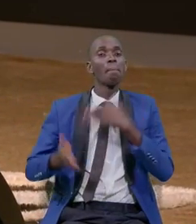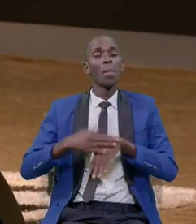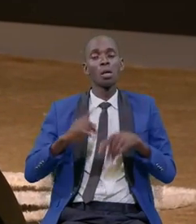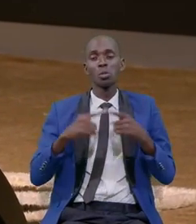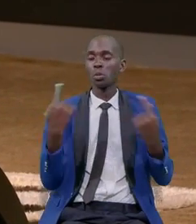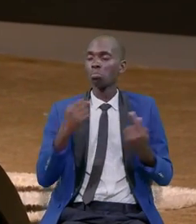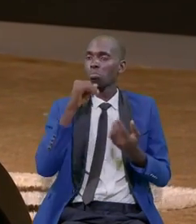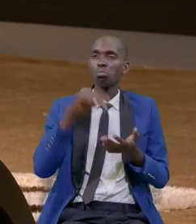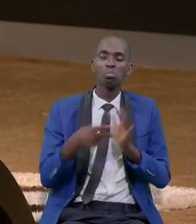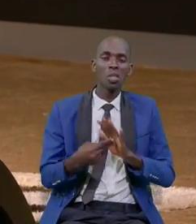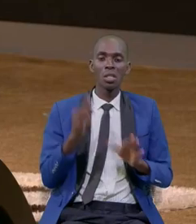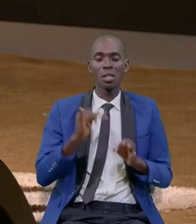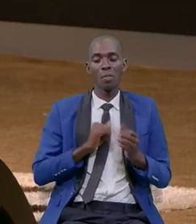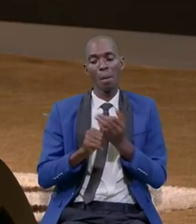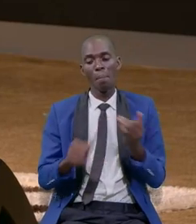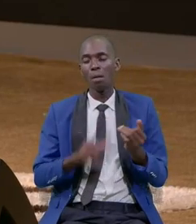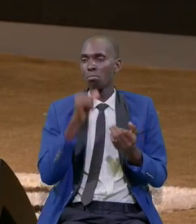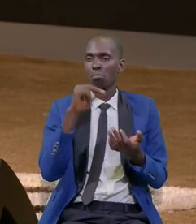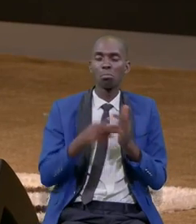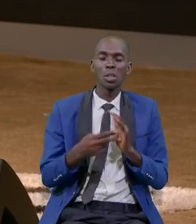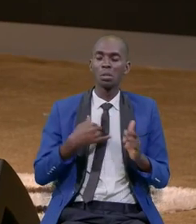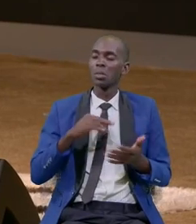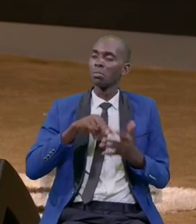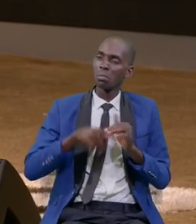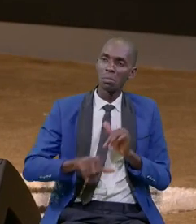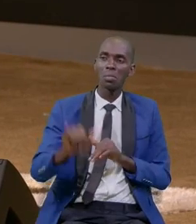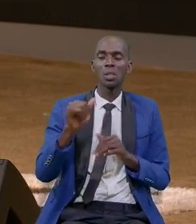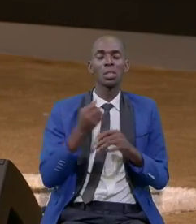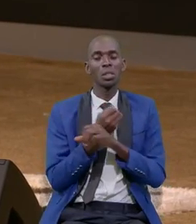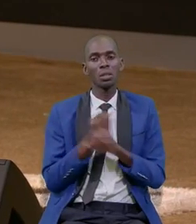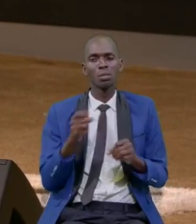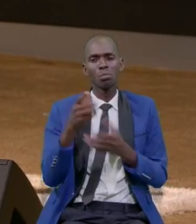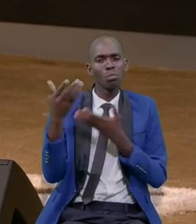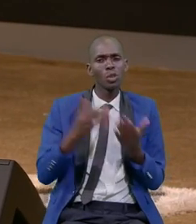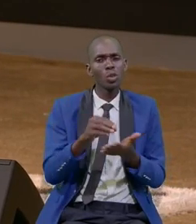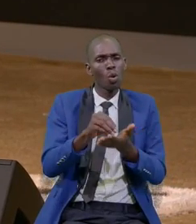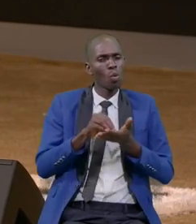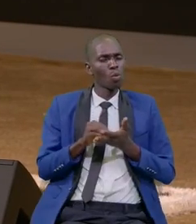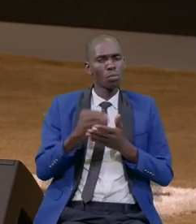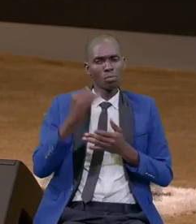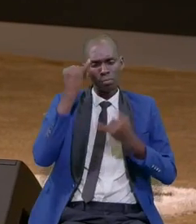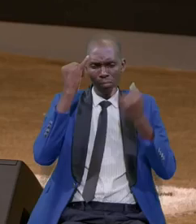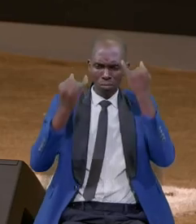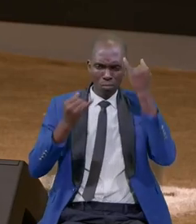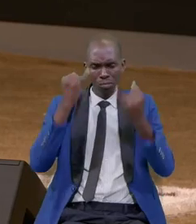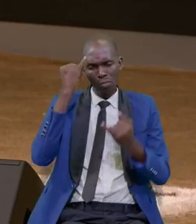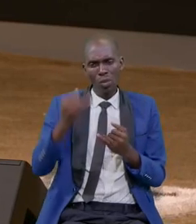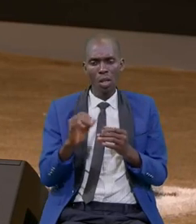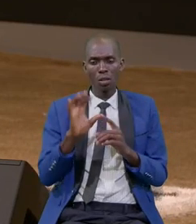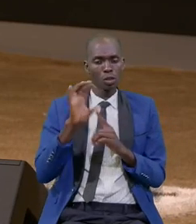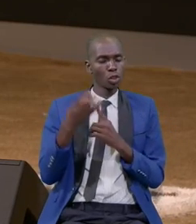sauvé. Même si je rétrograde, je suis sauvé. Non, vous n'amenez pas votre condition. Et que